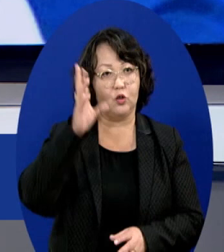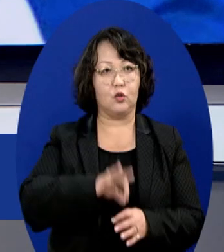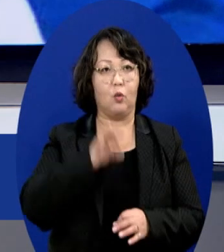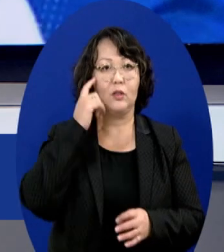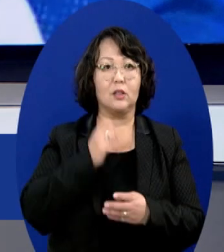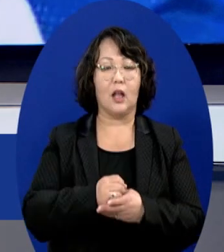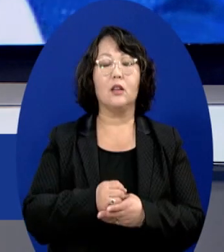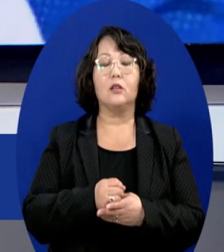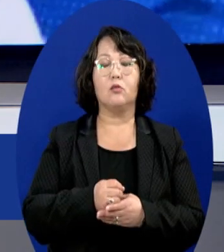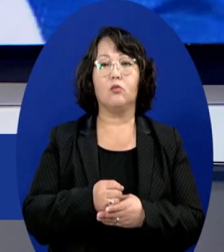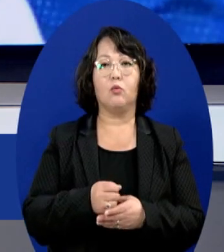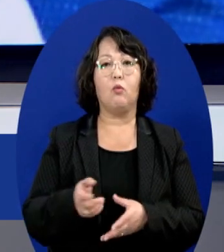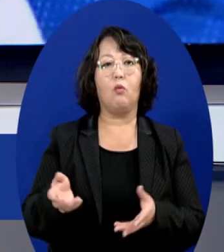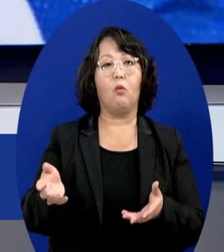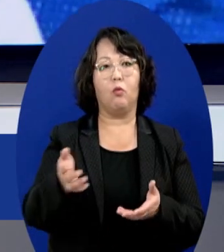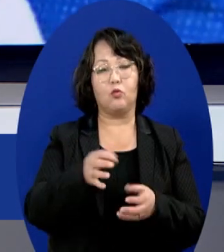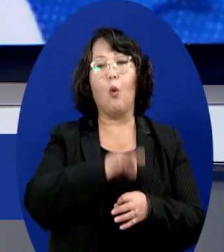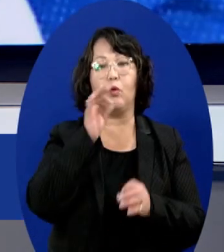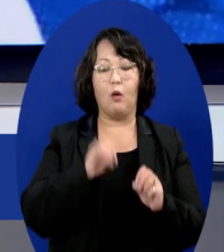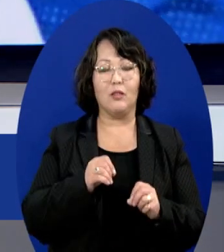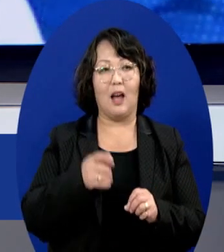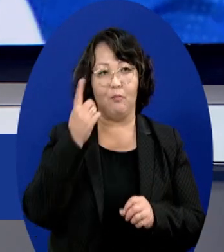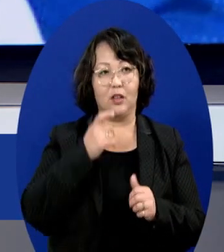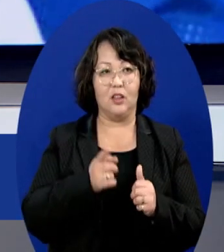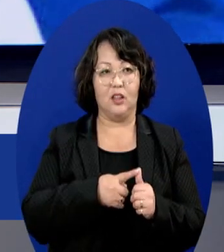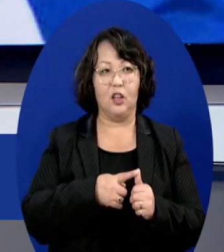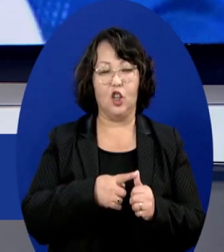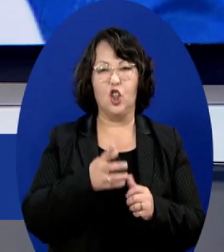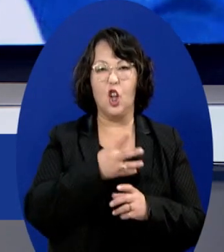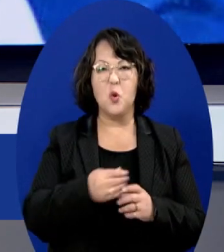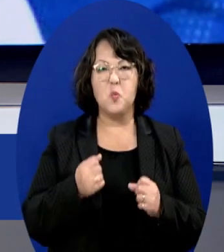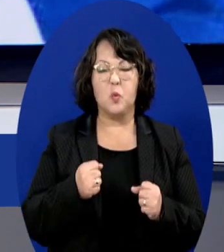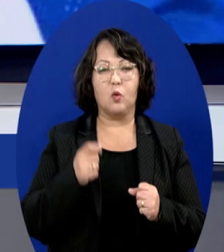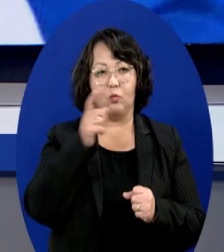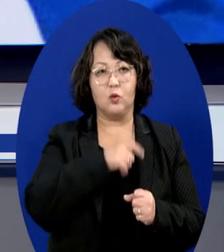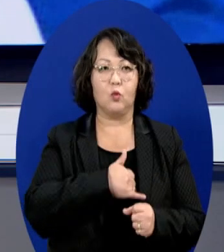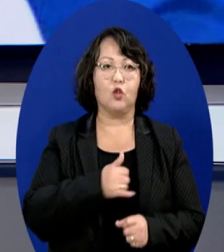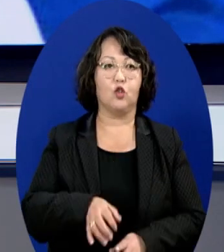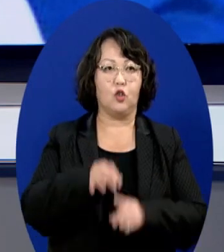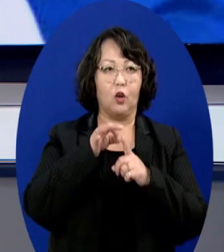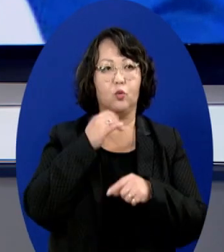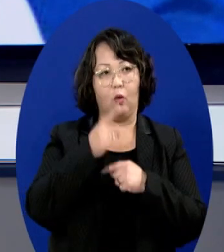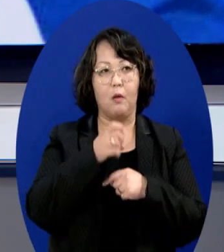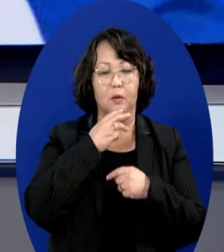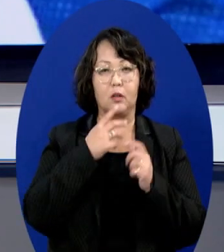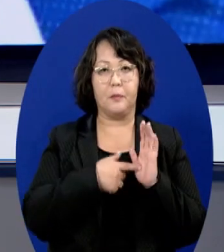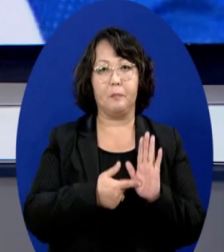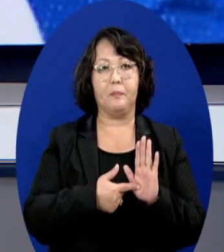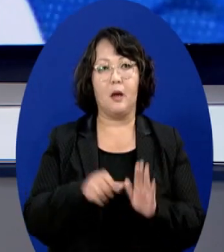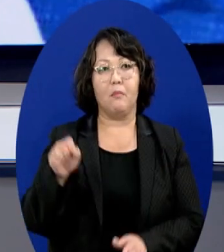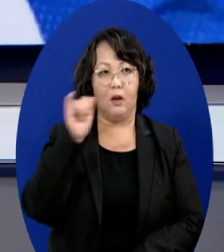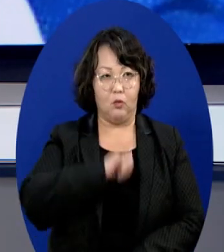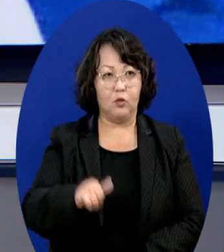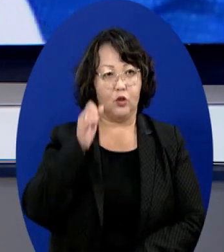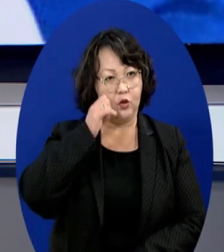явагдана. Дэлхийн хамгийн нөлөө бүхий гүрний удирдагчдыг сонгохын сонгуулийн эргэн тойронд өргөнөж байгаа онцлог үйл явдлаас юу түрүүнд үргэж байна. Америкийн